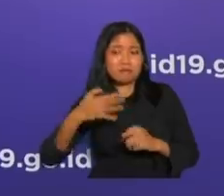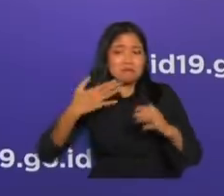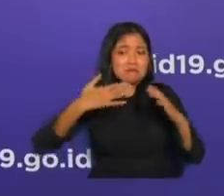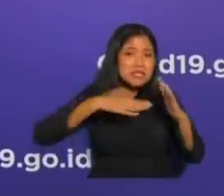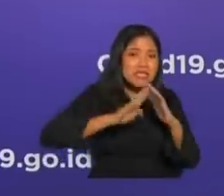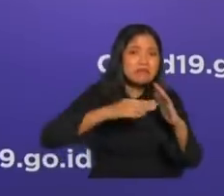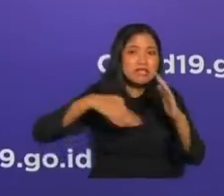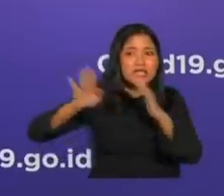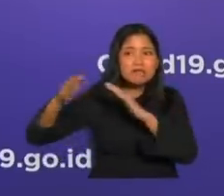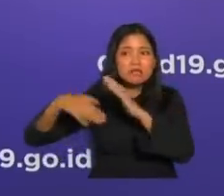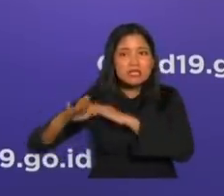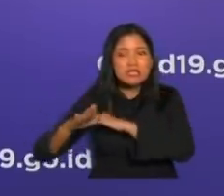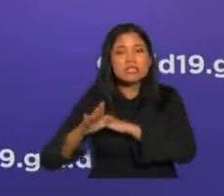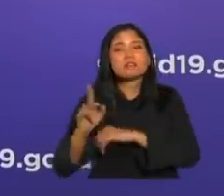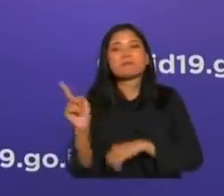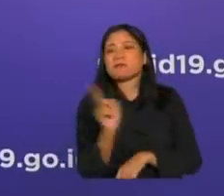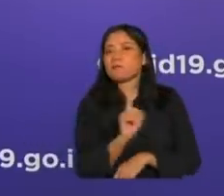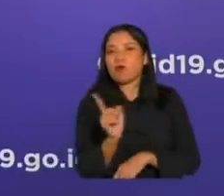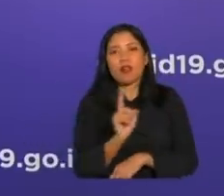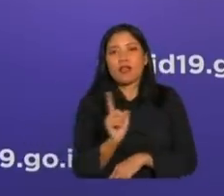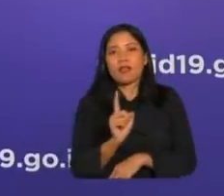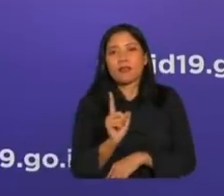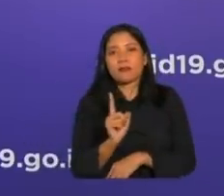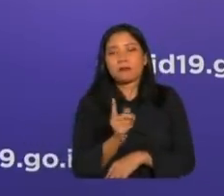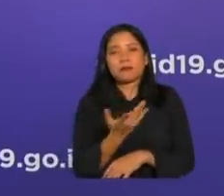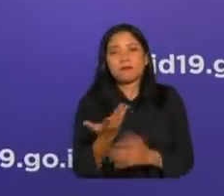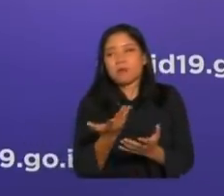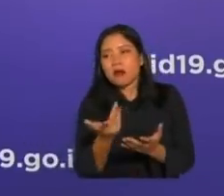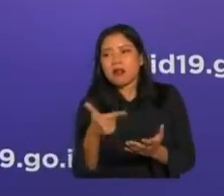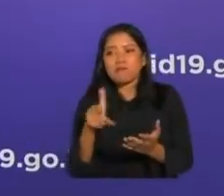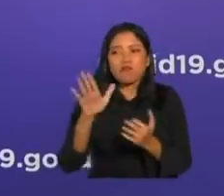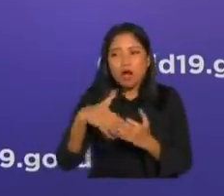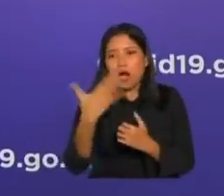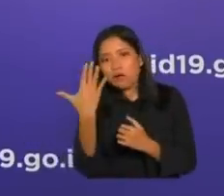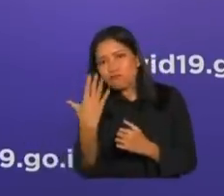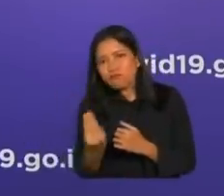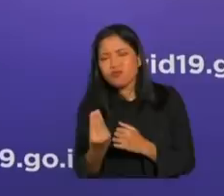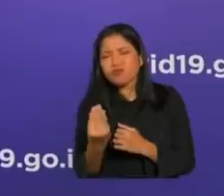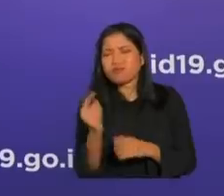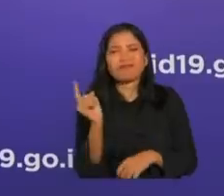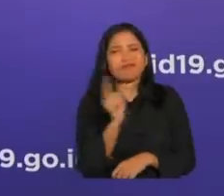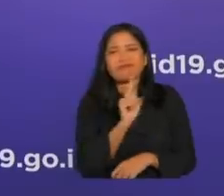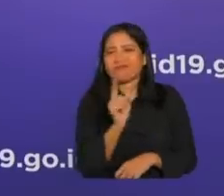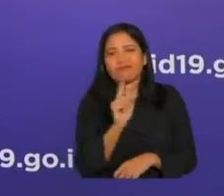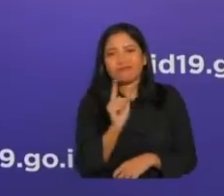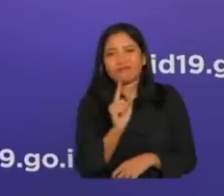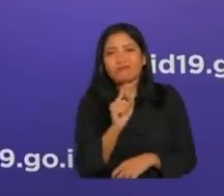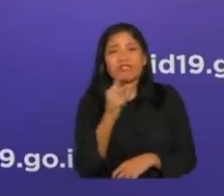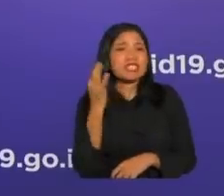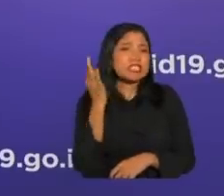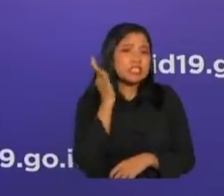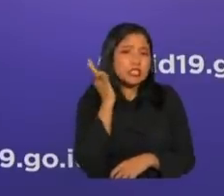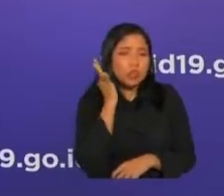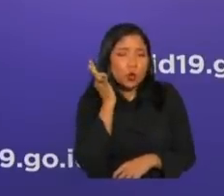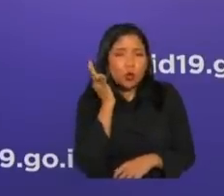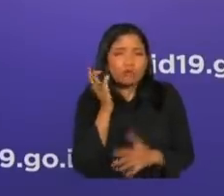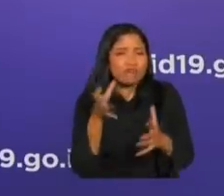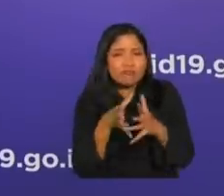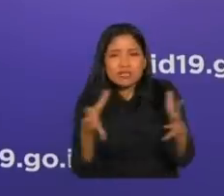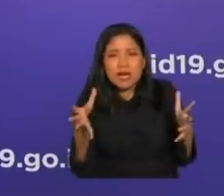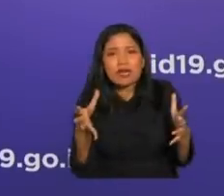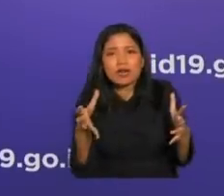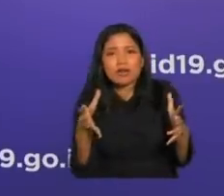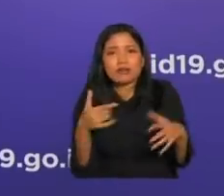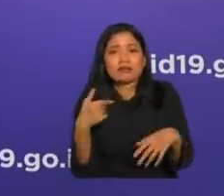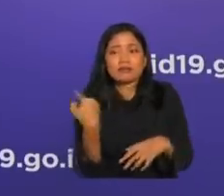Kau tidak perlu bepergian kemanapun termasuk mudik Hai risikonya luar biasa besarnya kita